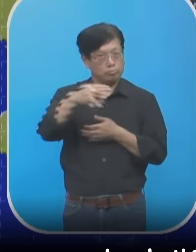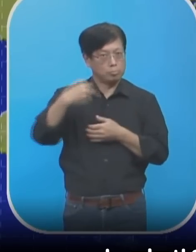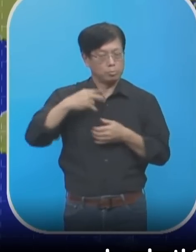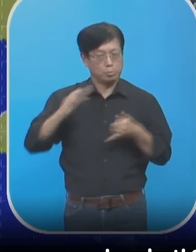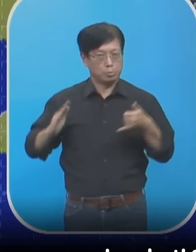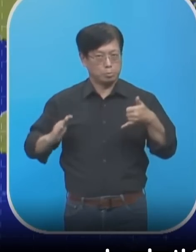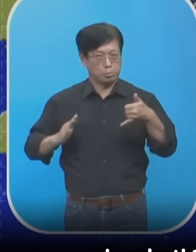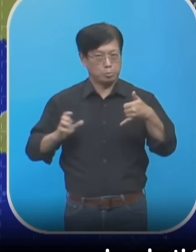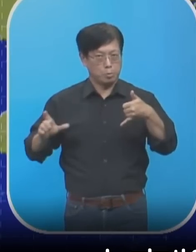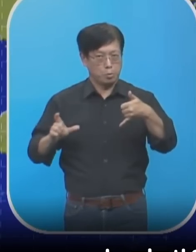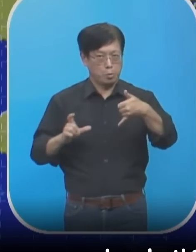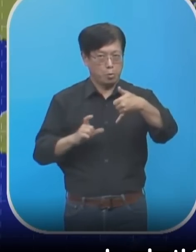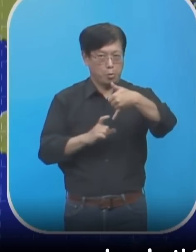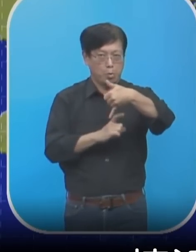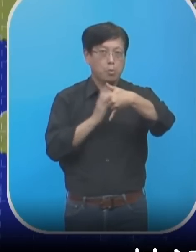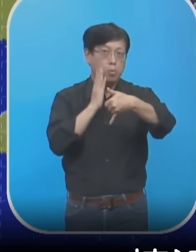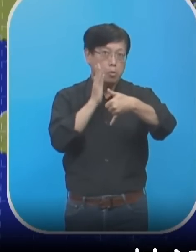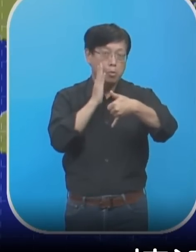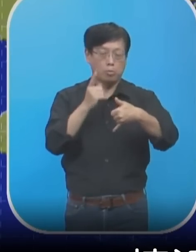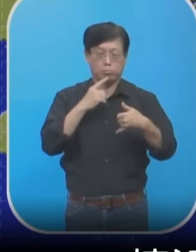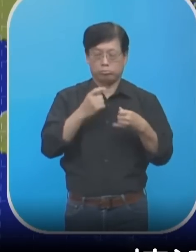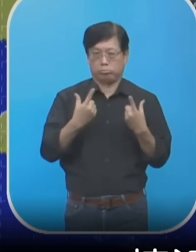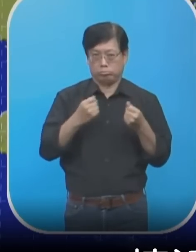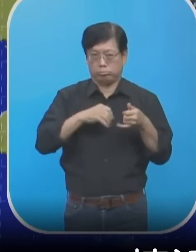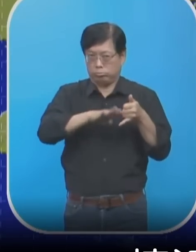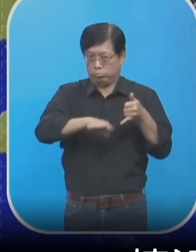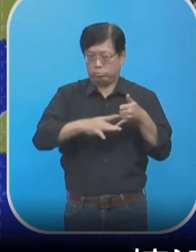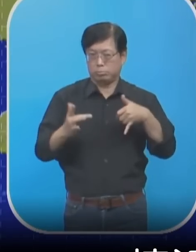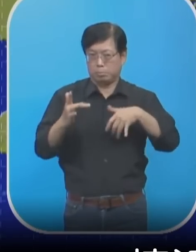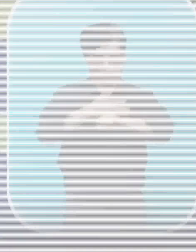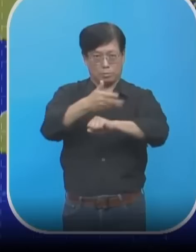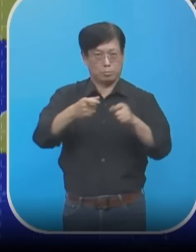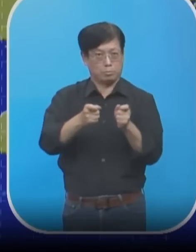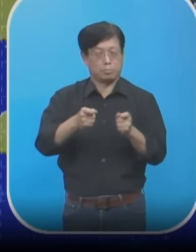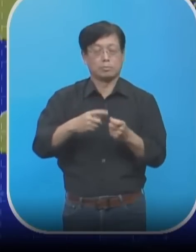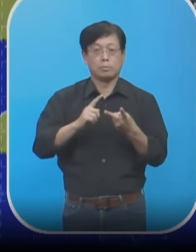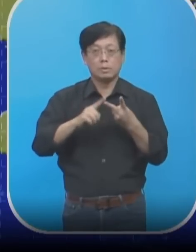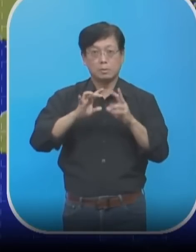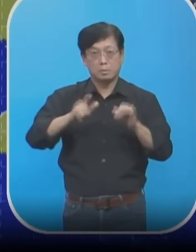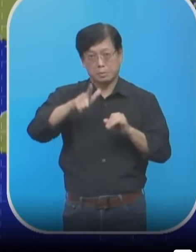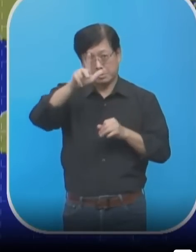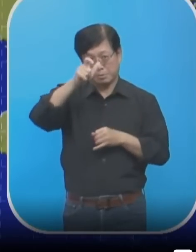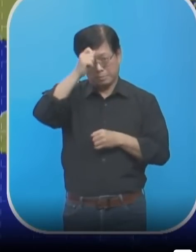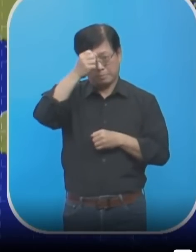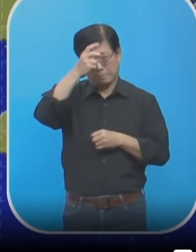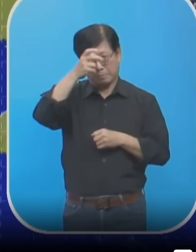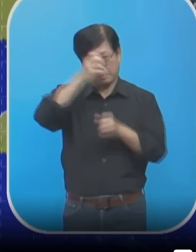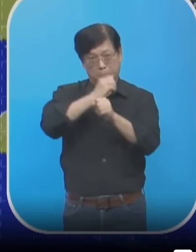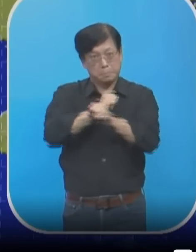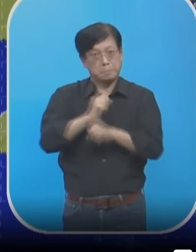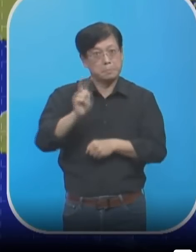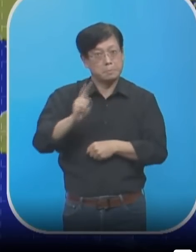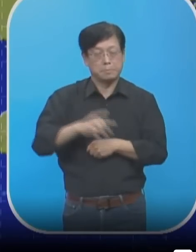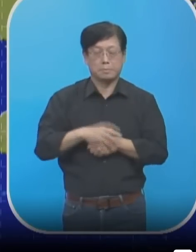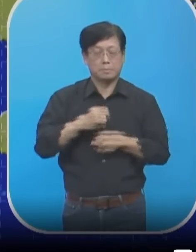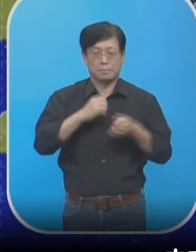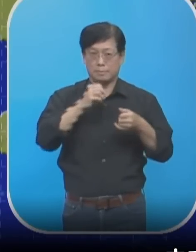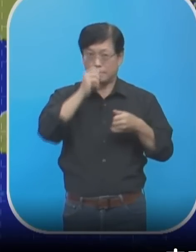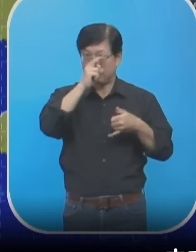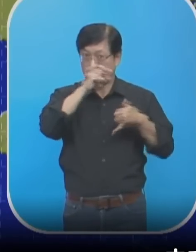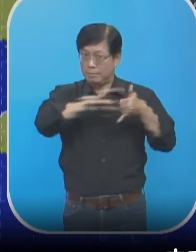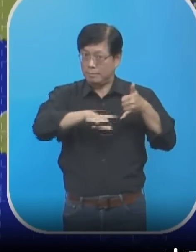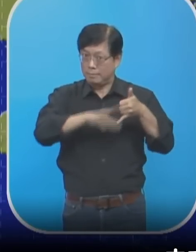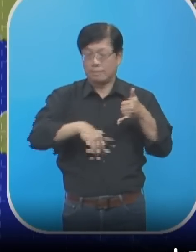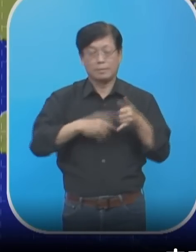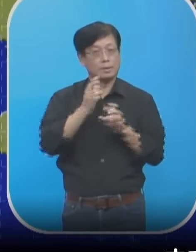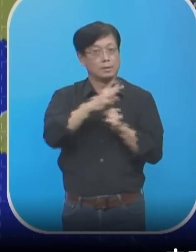稳定的速度朝西移动，接近到台湾的南段陆地这一带。陆上的警戒区域则包含了宜兰以南的县市、